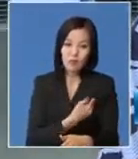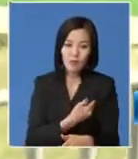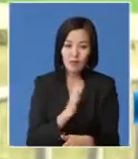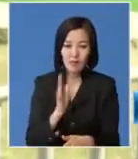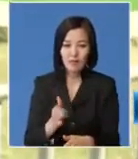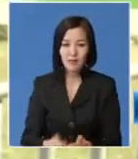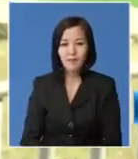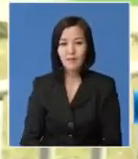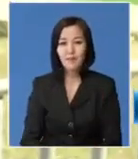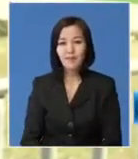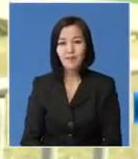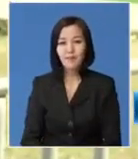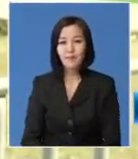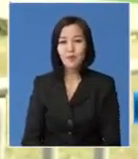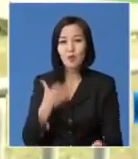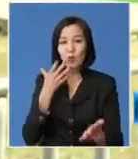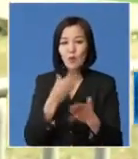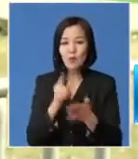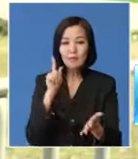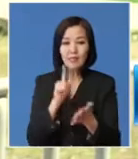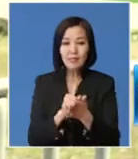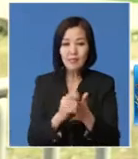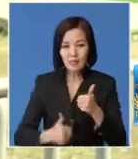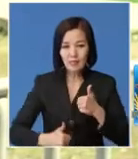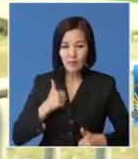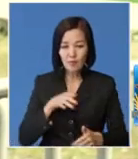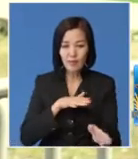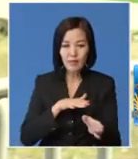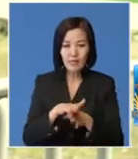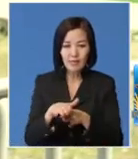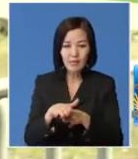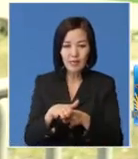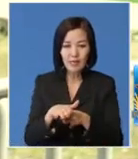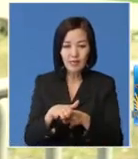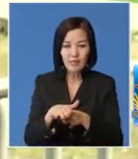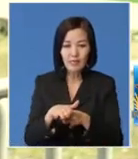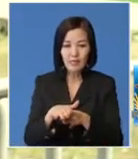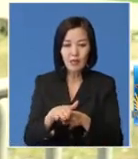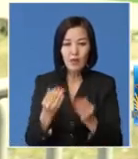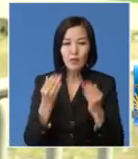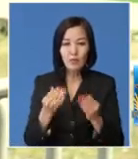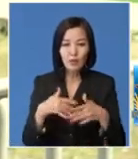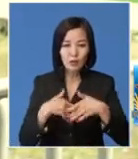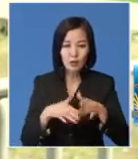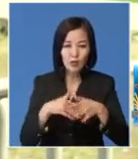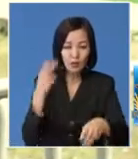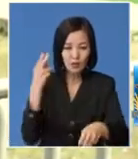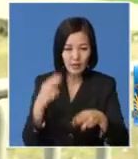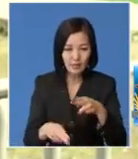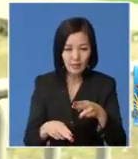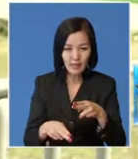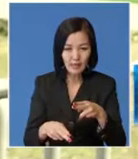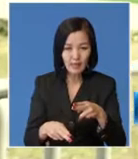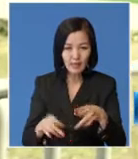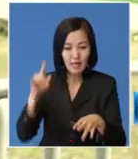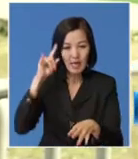келеді. Өз міндеттерін абыроймен орындаған жауынгерлердің иықтарынан ауыр жүк түсті десе де болады. Ал қазақ даласының әр